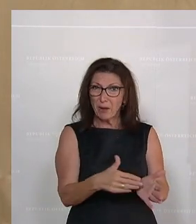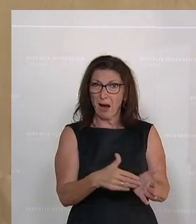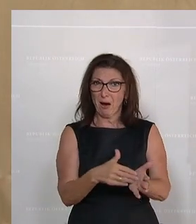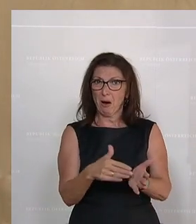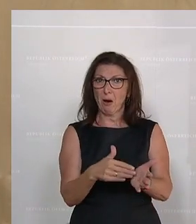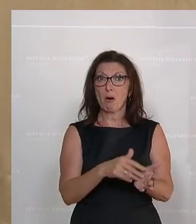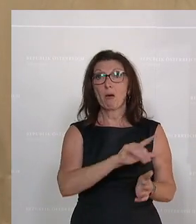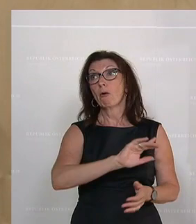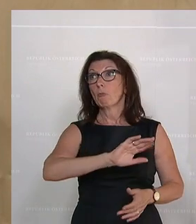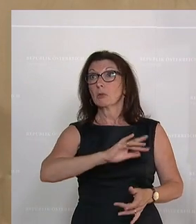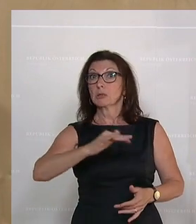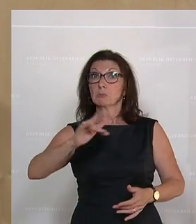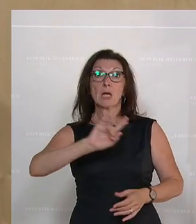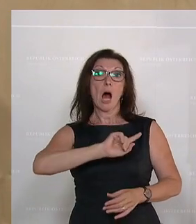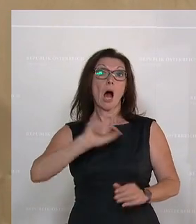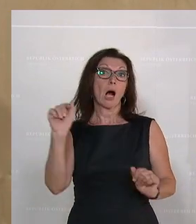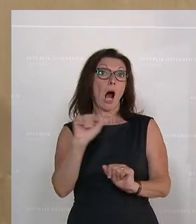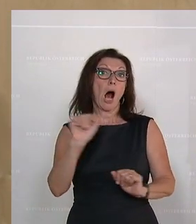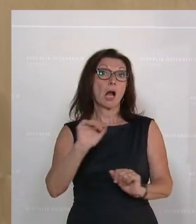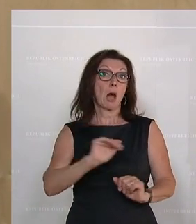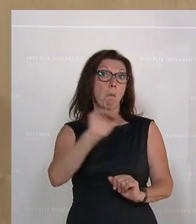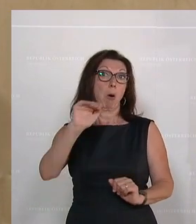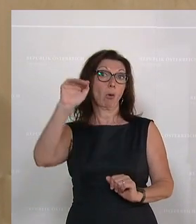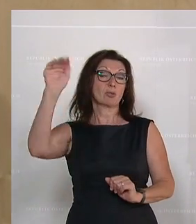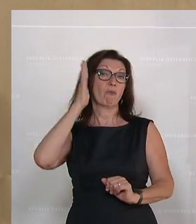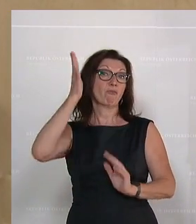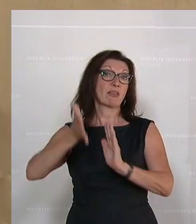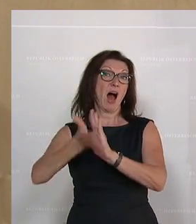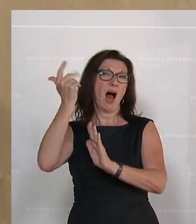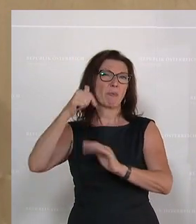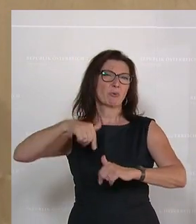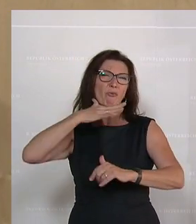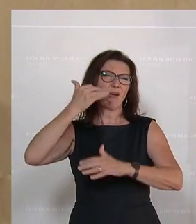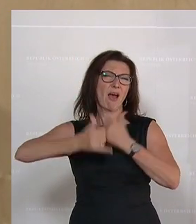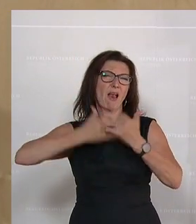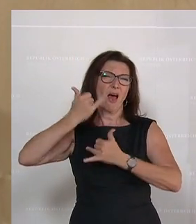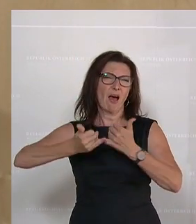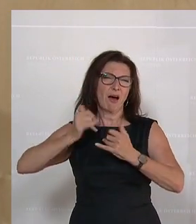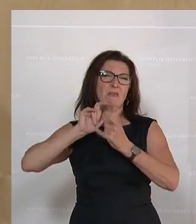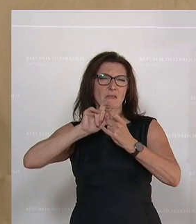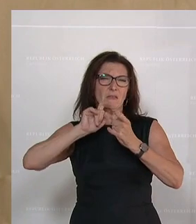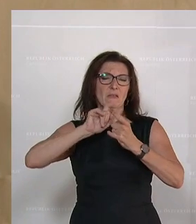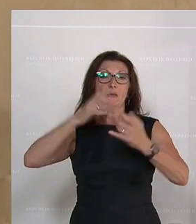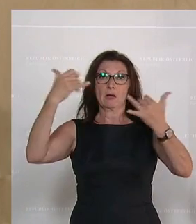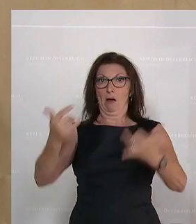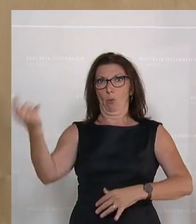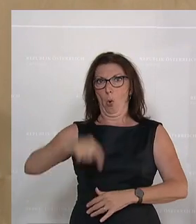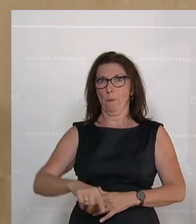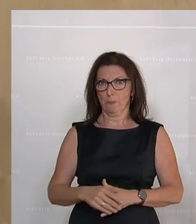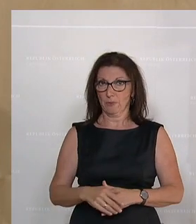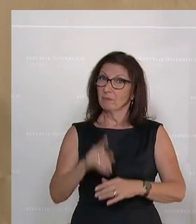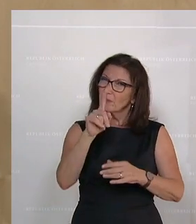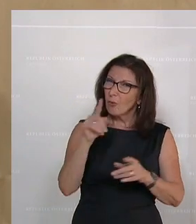bis hin zur abschaffung der kalten progression etwas lange jahre hier diskutiert wurde was jetzt realität ist und was gerade